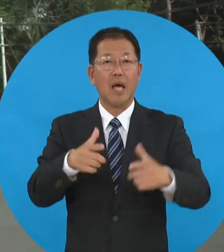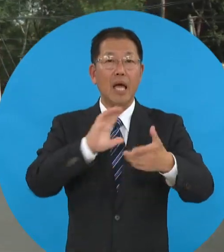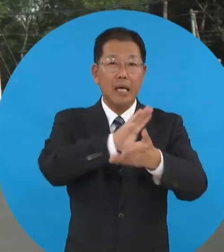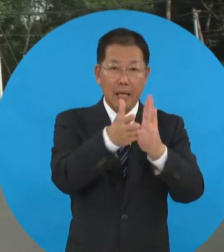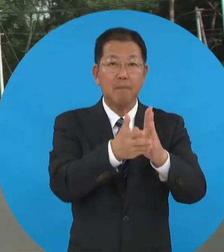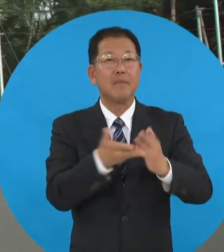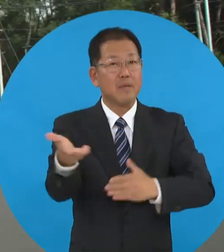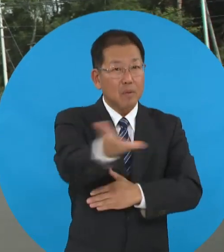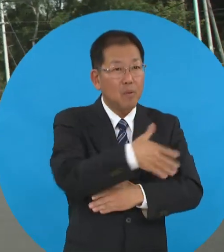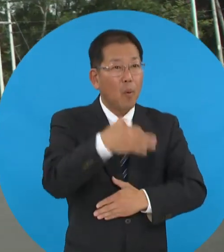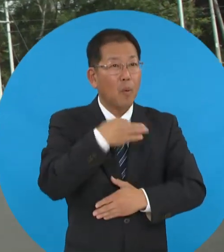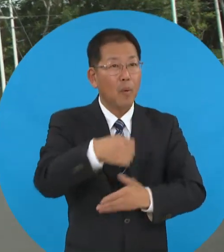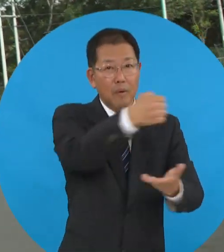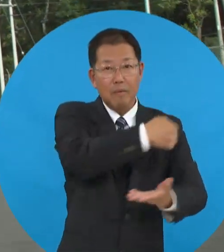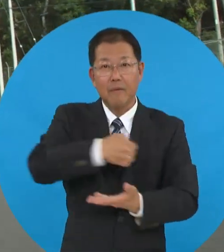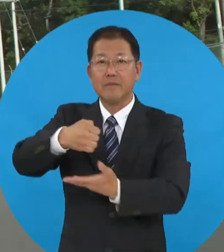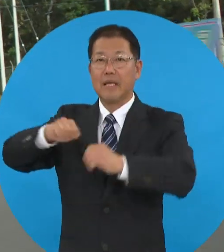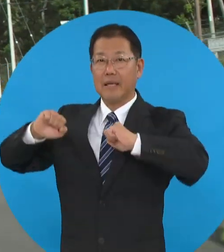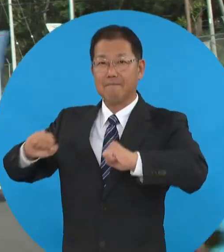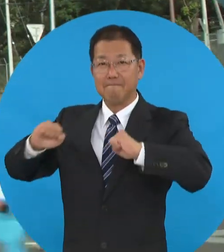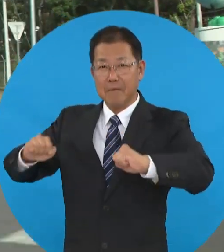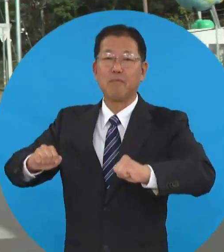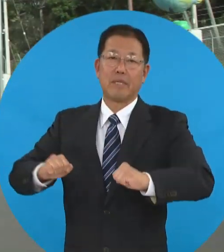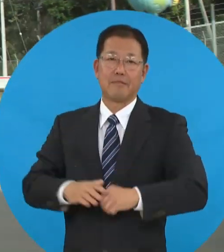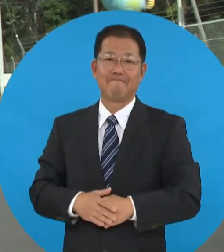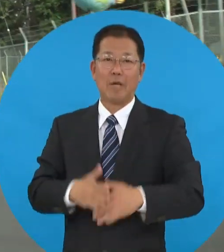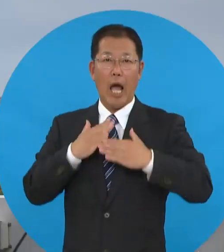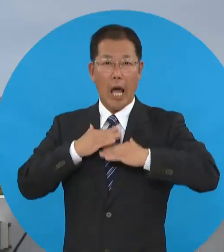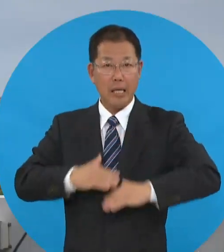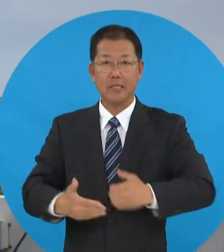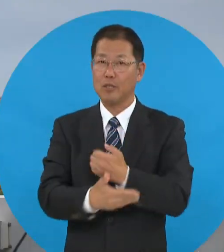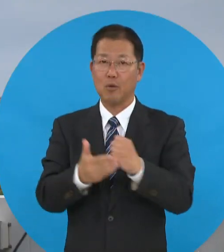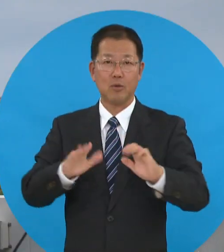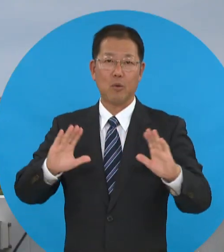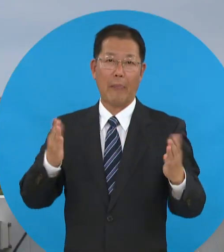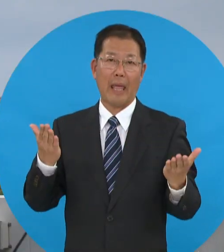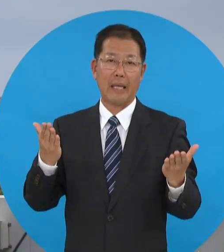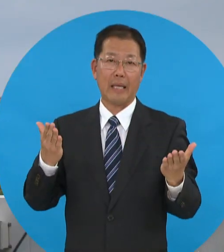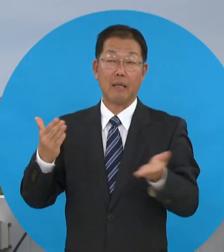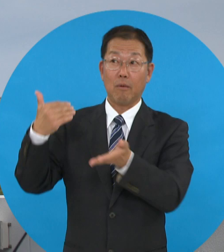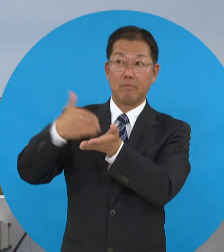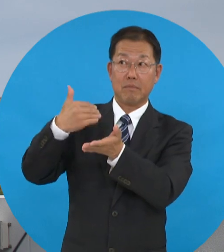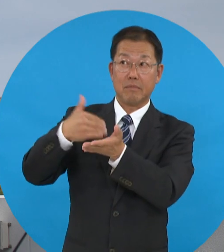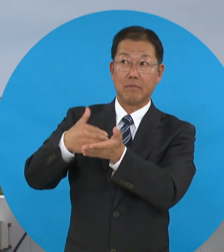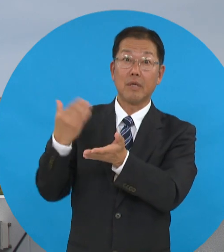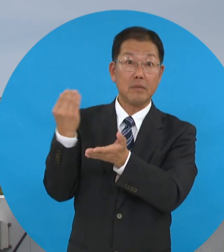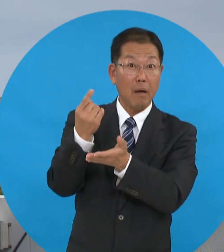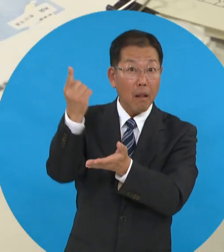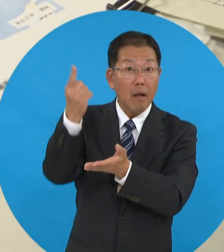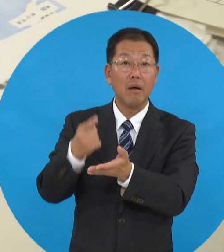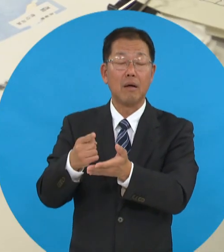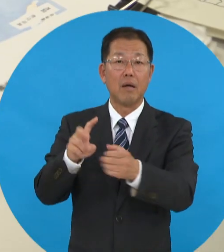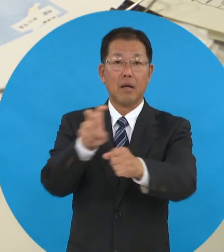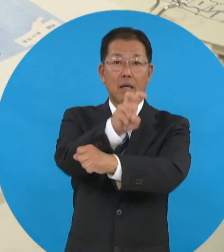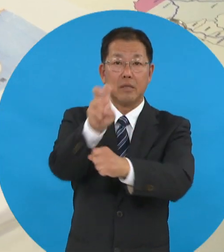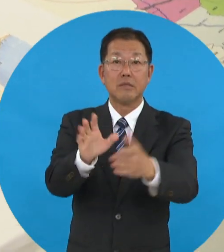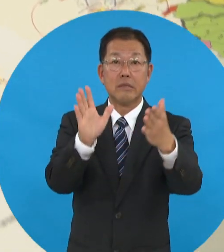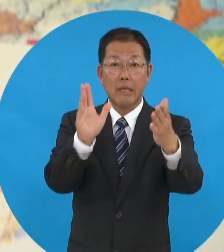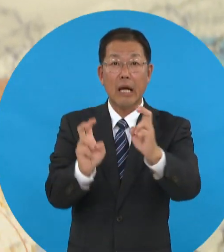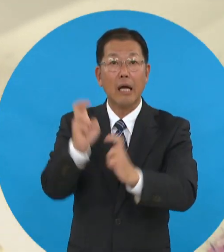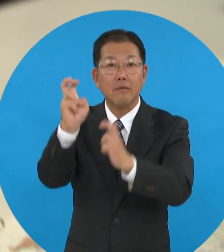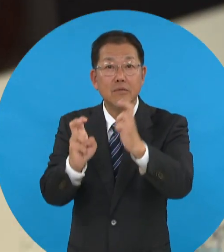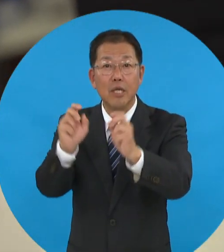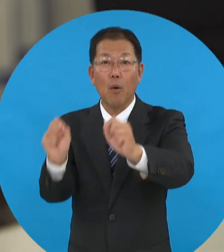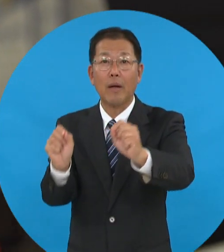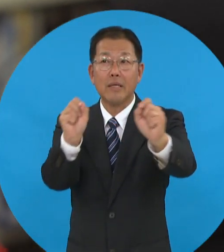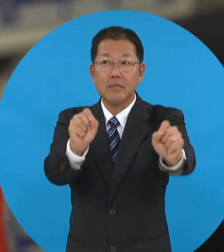にして頑張ります。安全の保証はないと説明しながら、20年運転延長を決